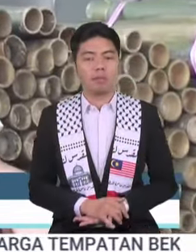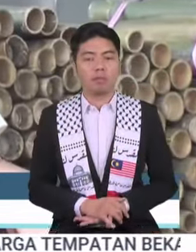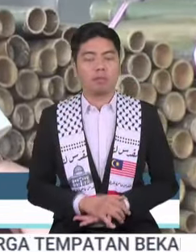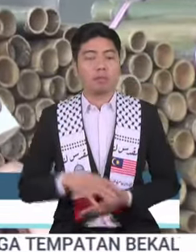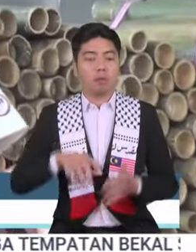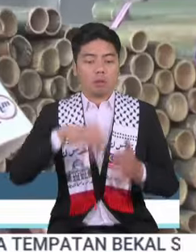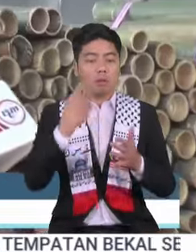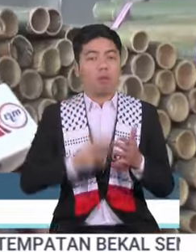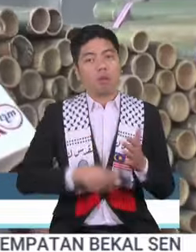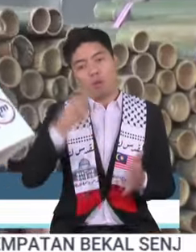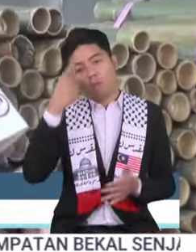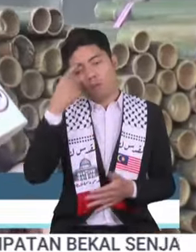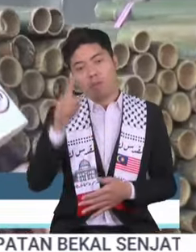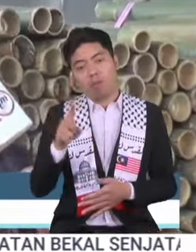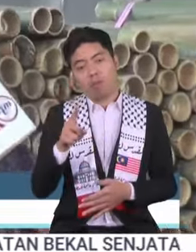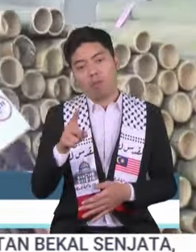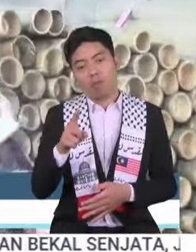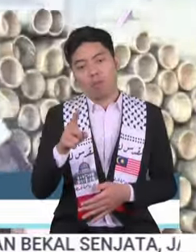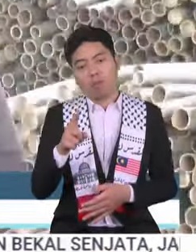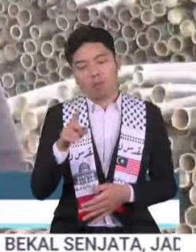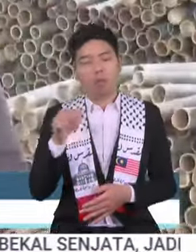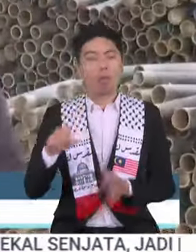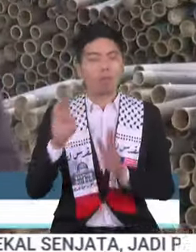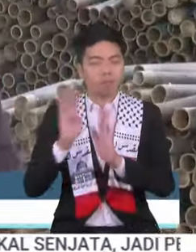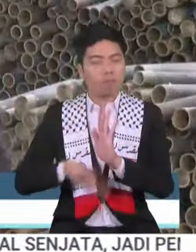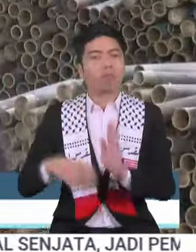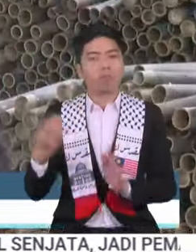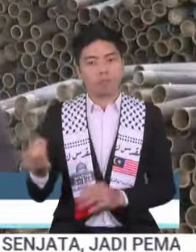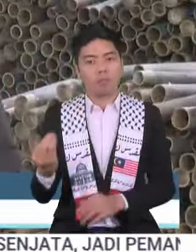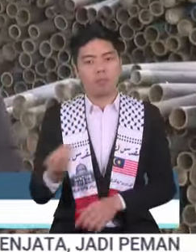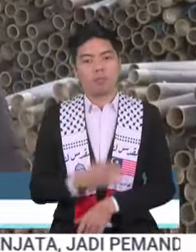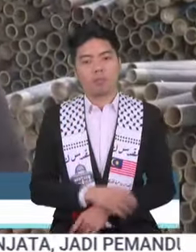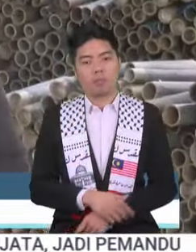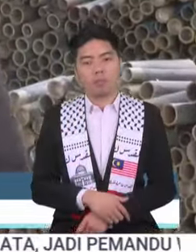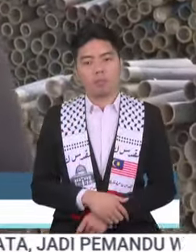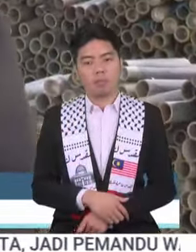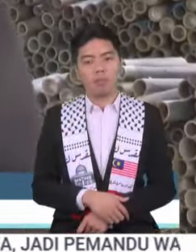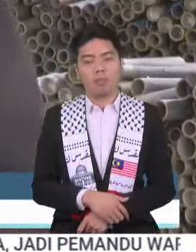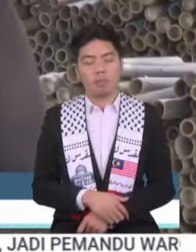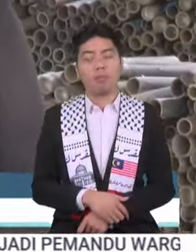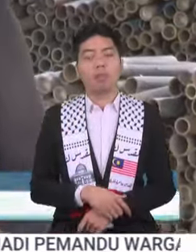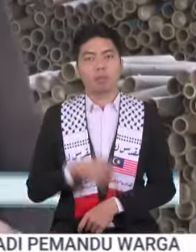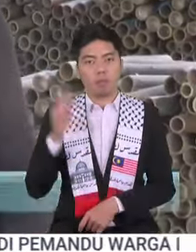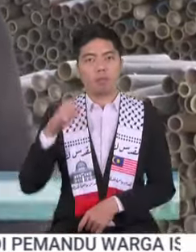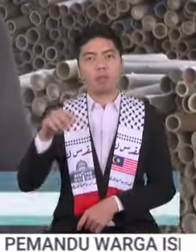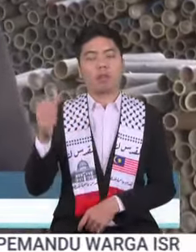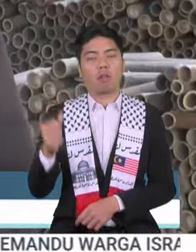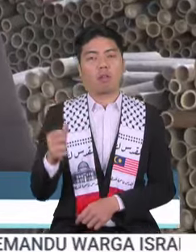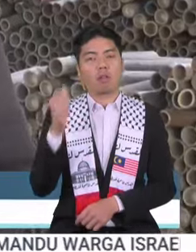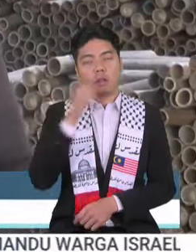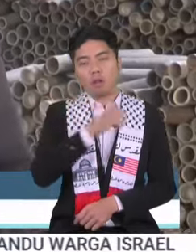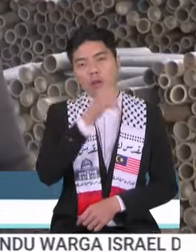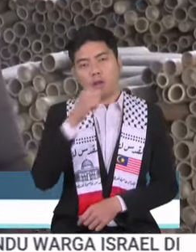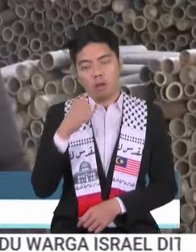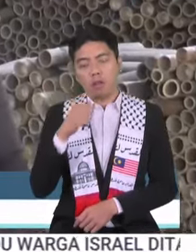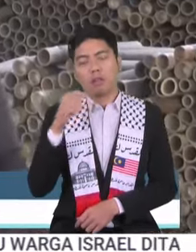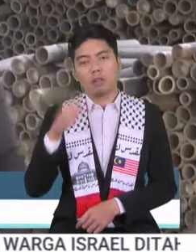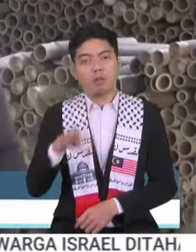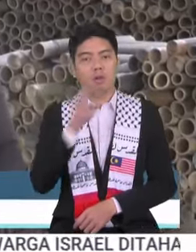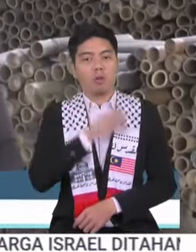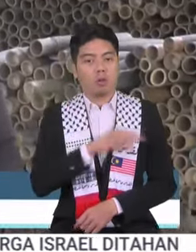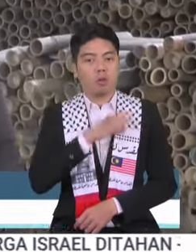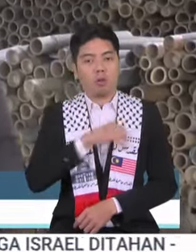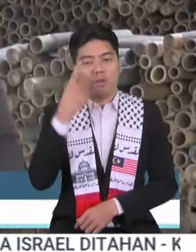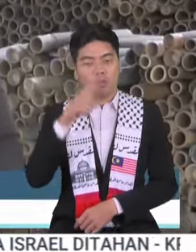Kos untuk apa? Lagi rendah lah. Ramadan merupakan bulan limpahan rezeki bagi para peniaga.